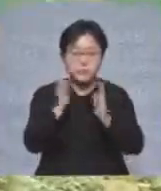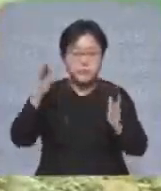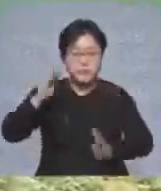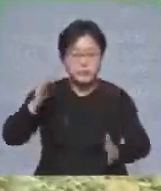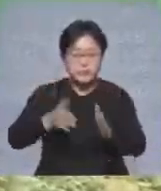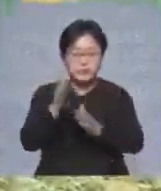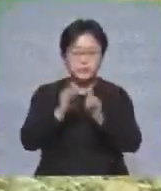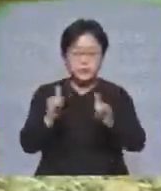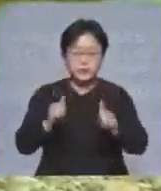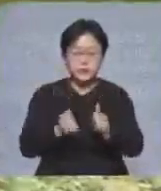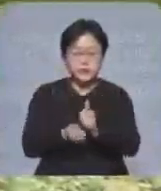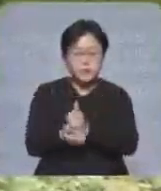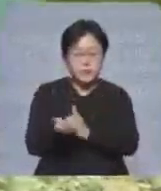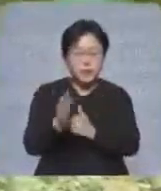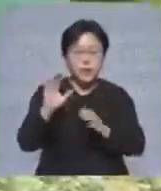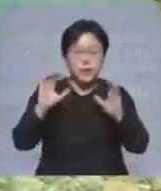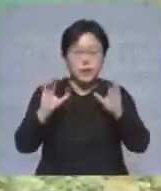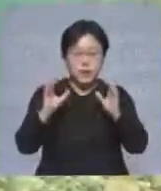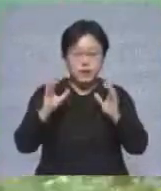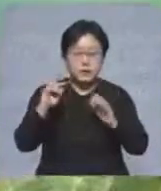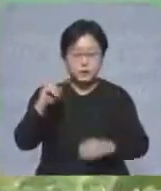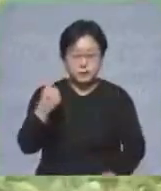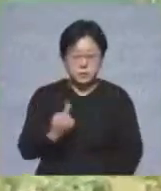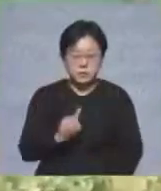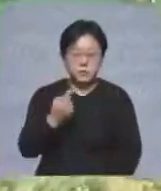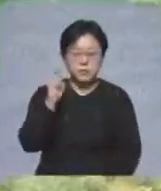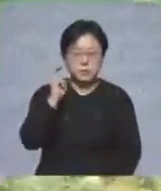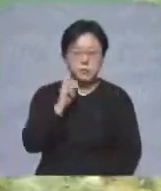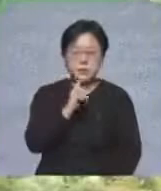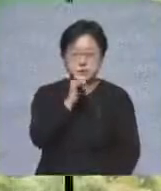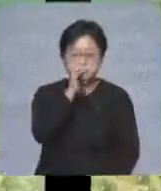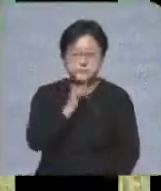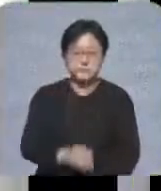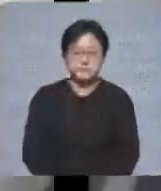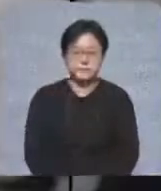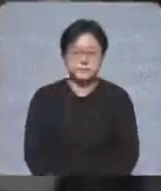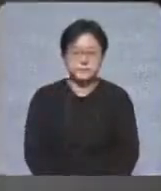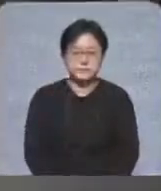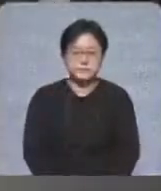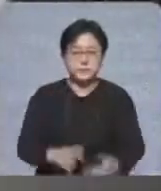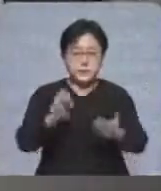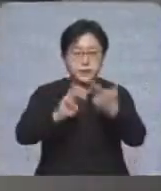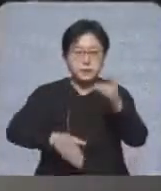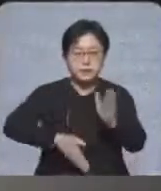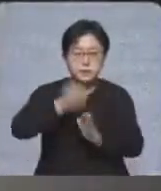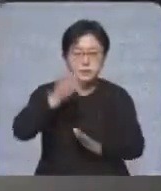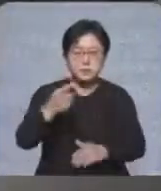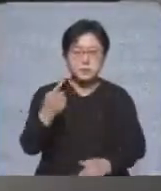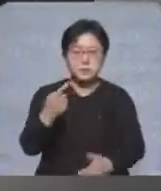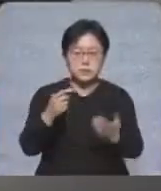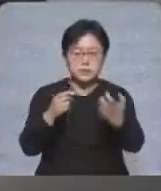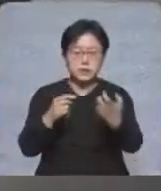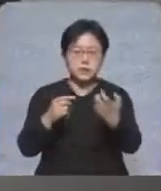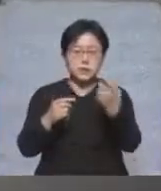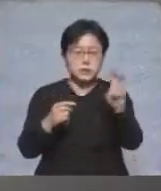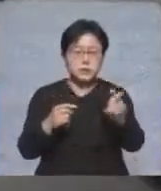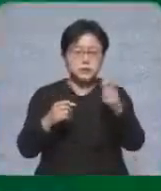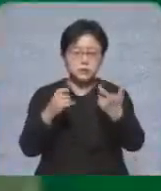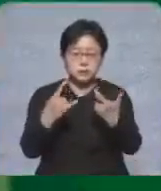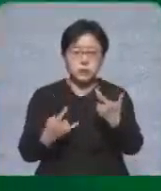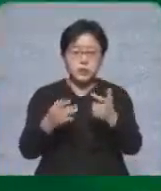학생과 시민들이 방류한 어린 연어가 회귀한 것으로 보인다고 밝혔습니다. 나주시가 제26회 시민의 날을